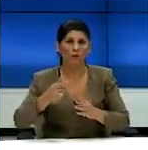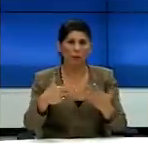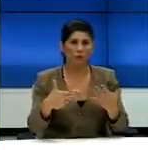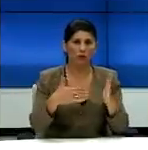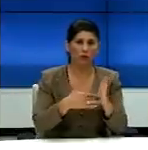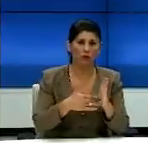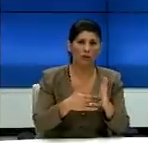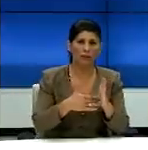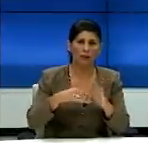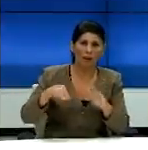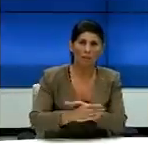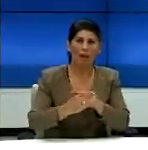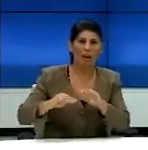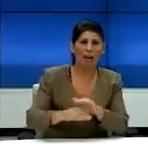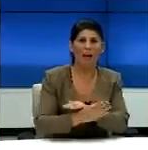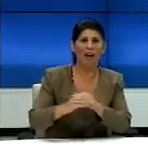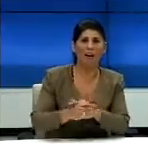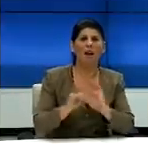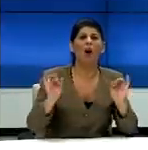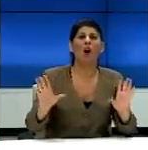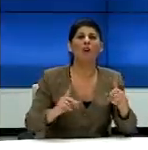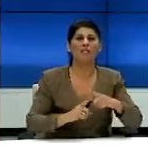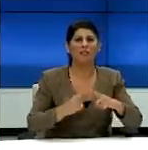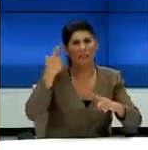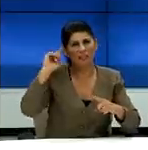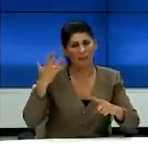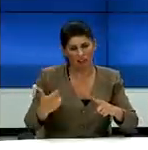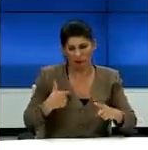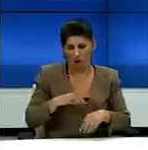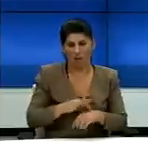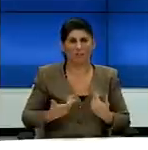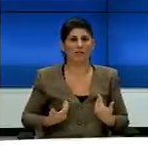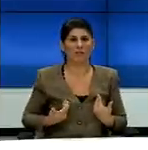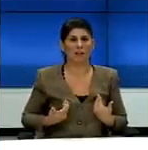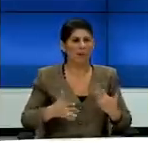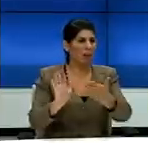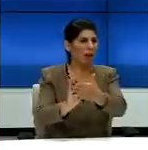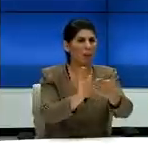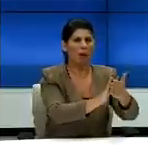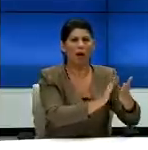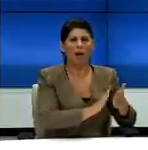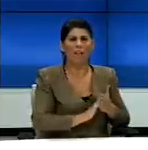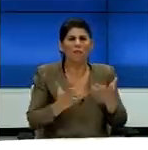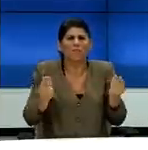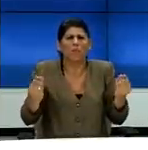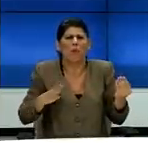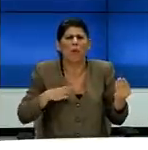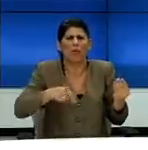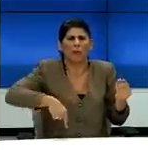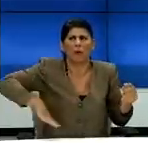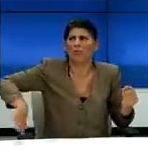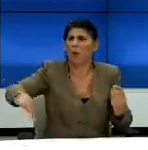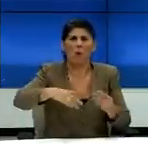8.000 έχει περάσει χωρίς τεστ. Και δεν γνωρίζει ότι έχει. Και έχει έρθει σε επαφή με δεκάδες ανθρώπους στη χώρα.